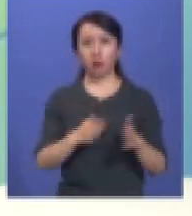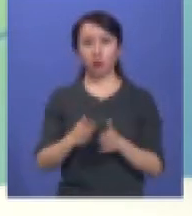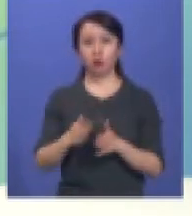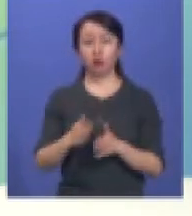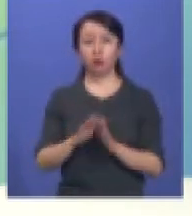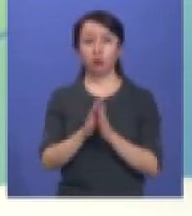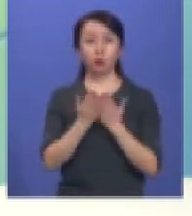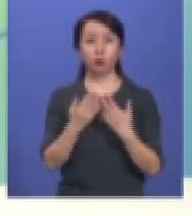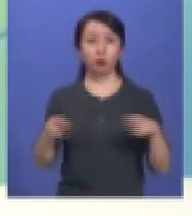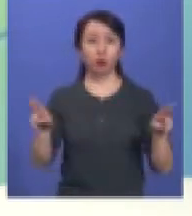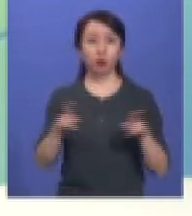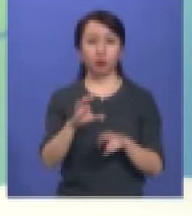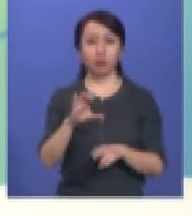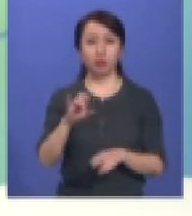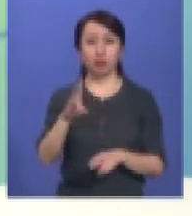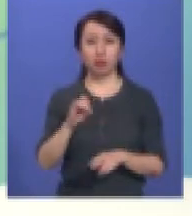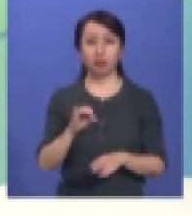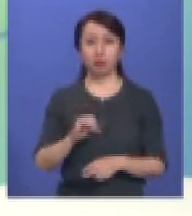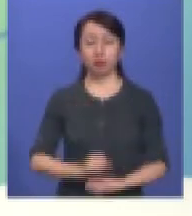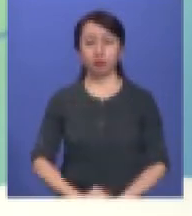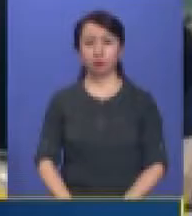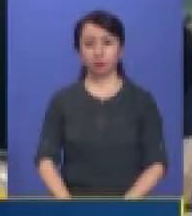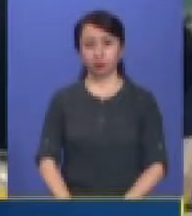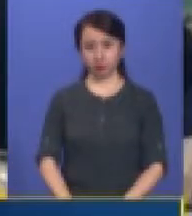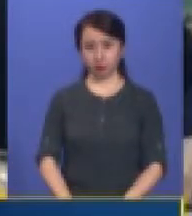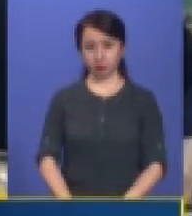он литературно-музыкальным клубом «Сана». Подробности в сюжете.